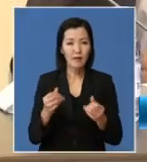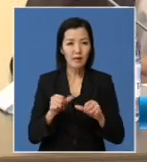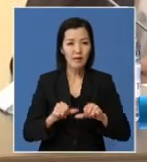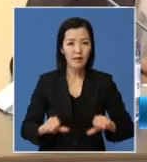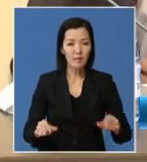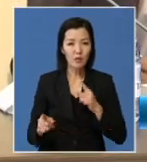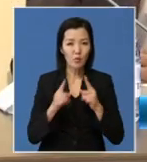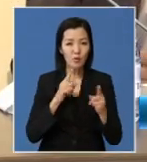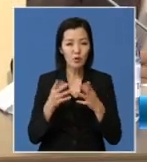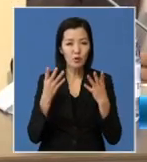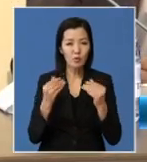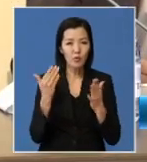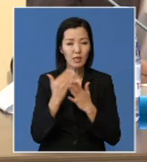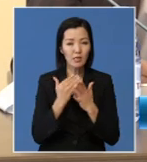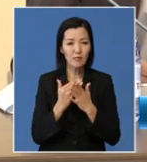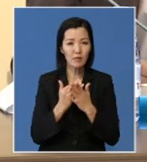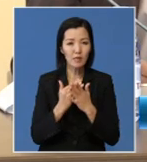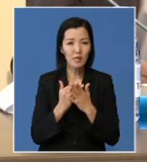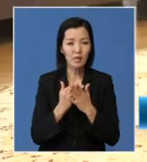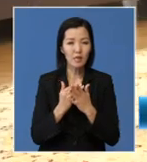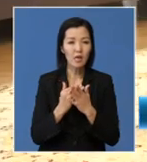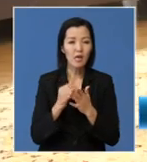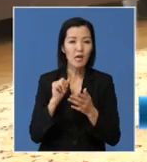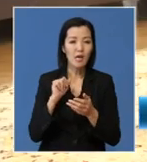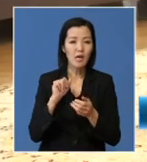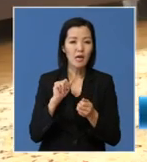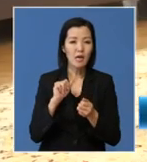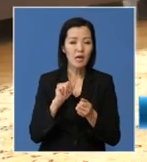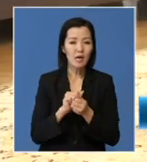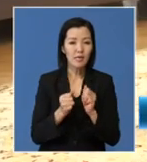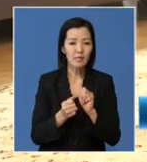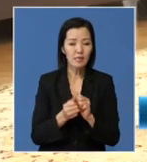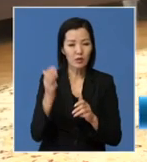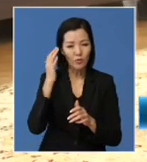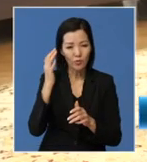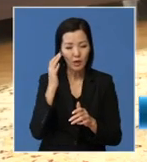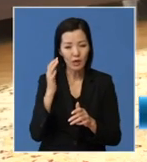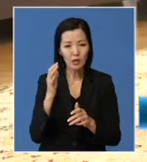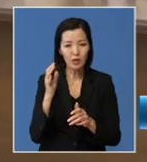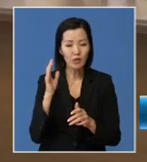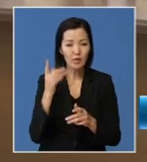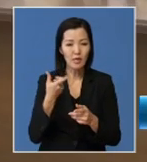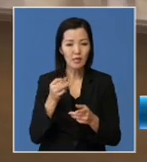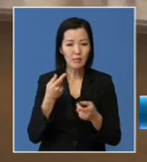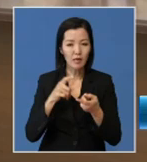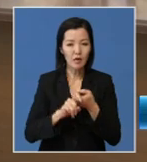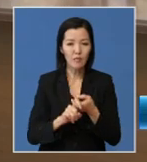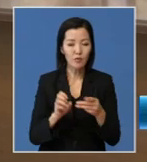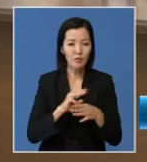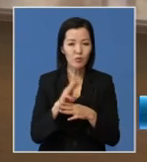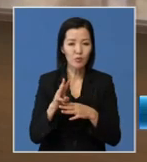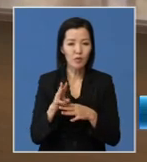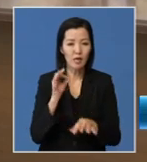комиссияның отырысының күн тәртібінде өңірді қатты және сұйық отынмен қамту мәселесі де қаралды. Облыстық энергетика және тұрғын үй-коммуналдық шаруашылығы